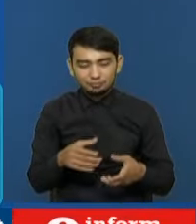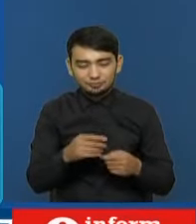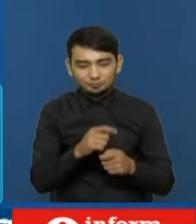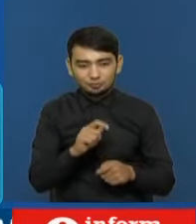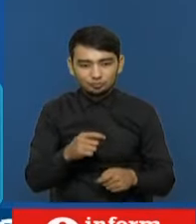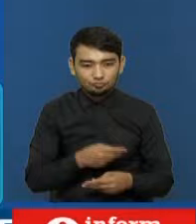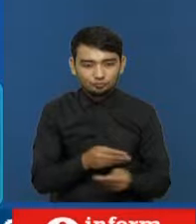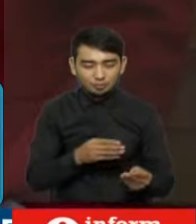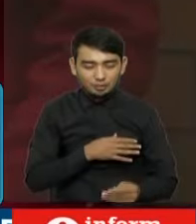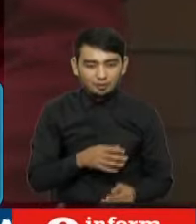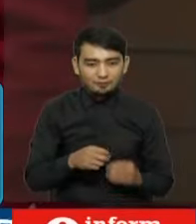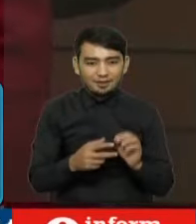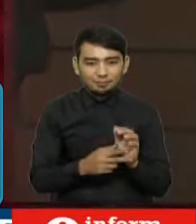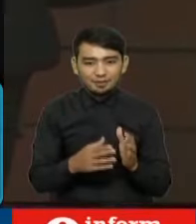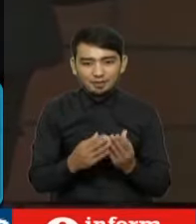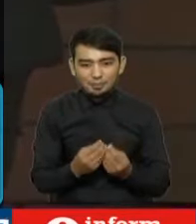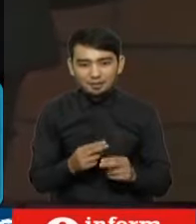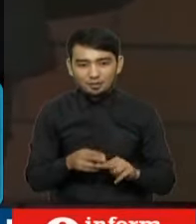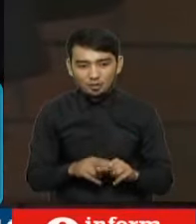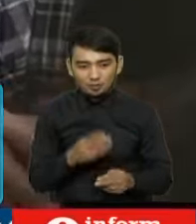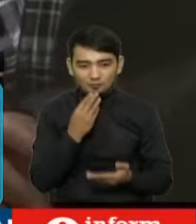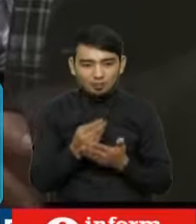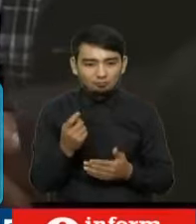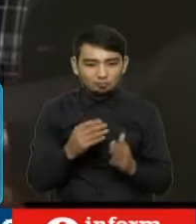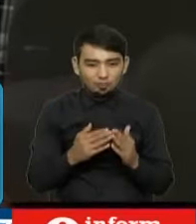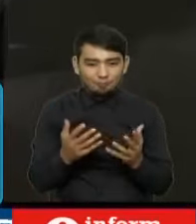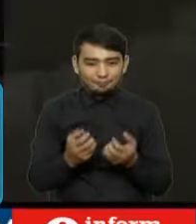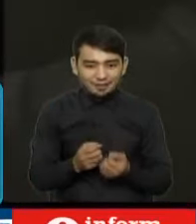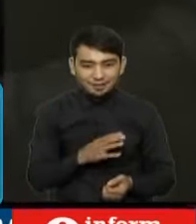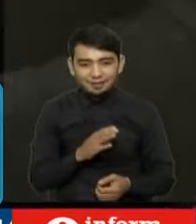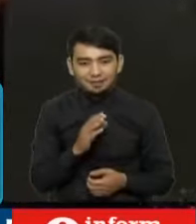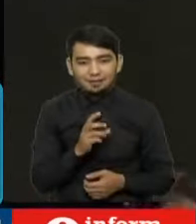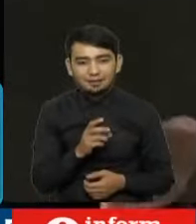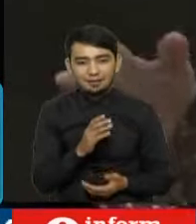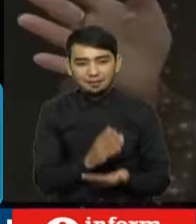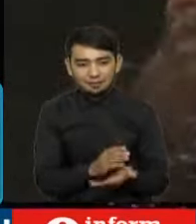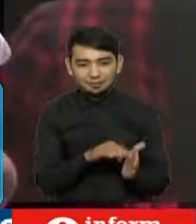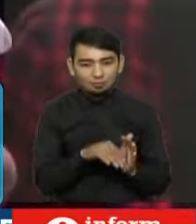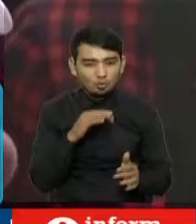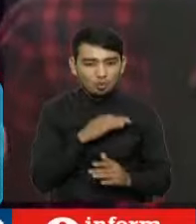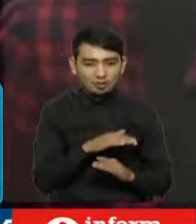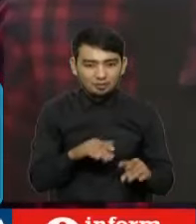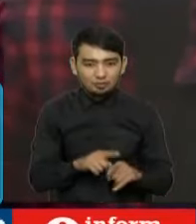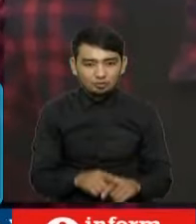Среди 18 семей, которые обзавелись собственным жильем, есть и многодетные.